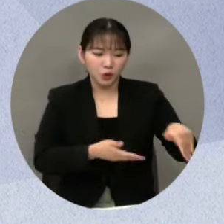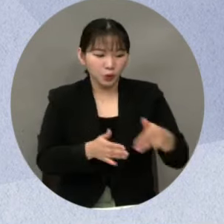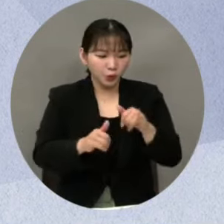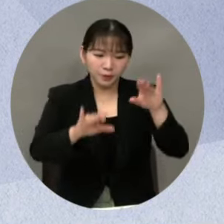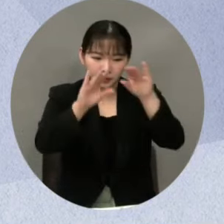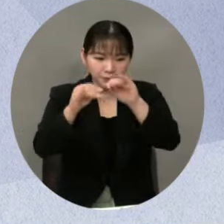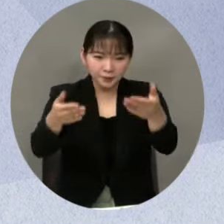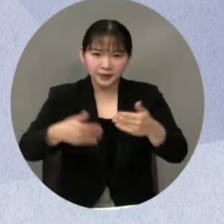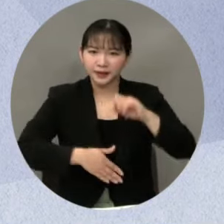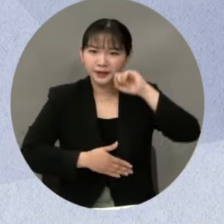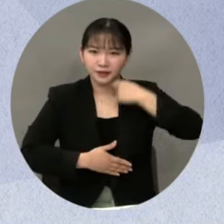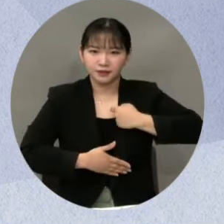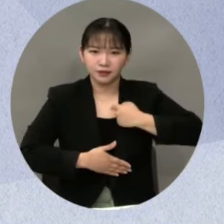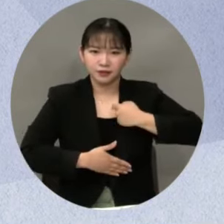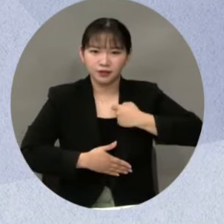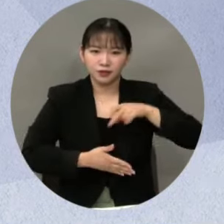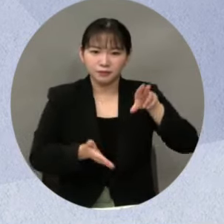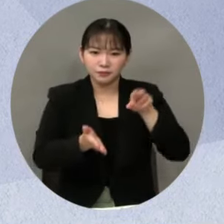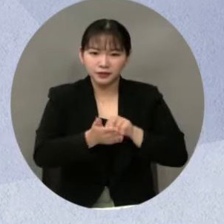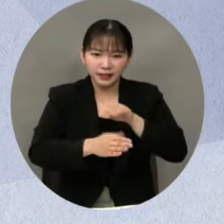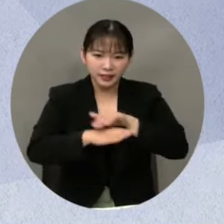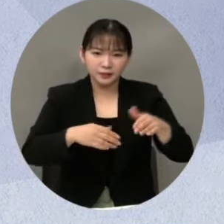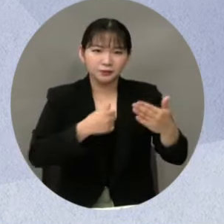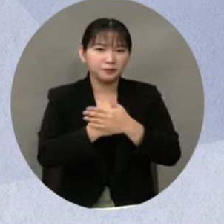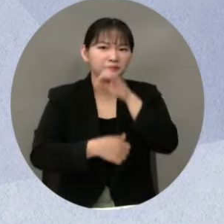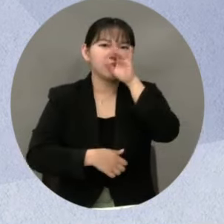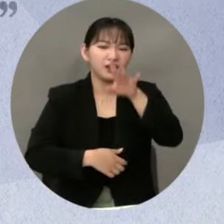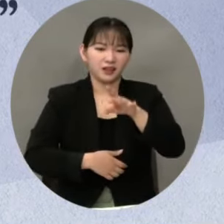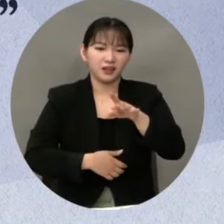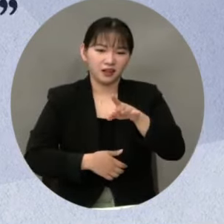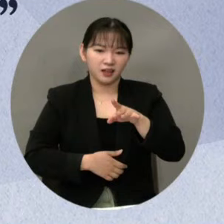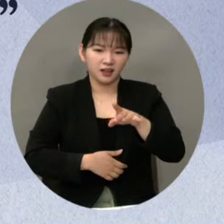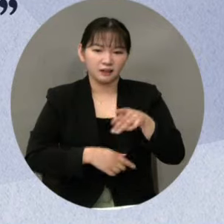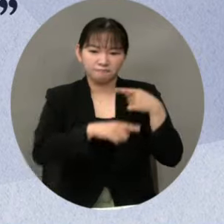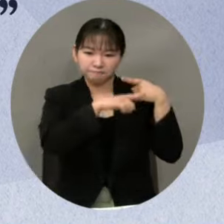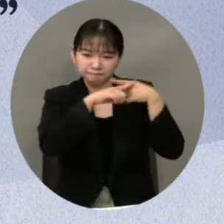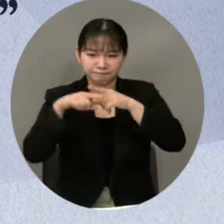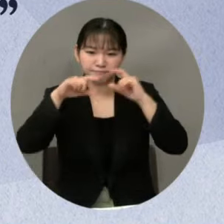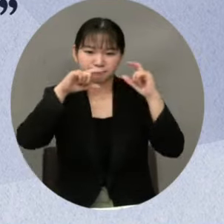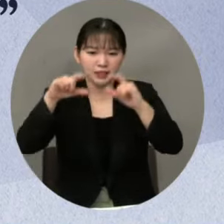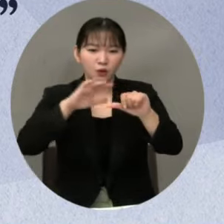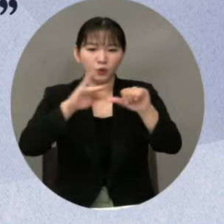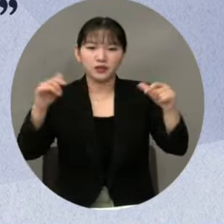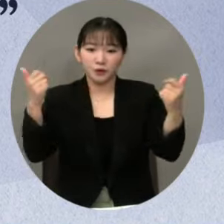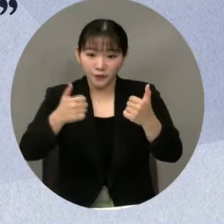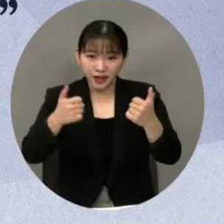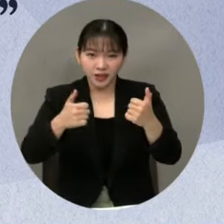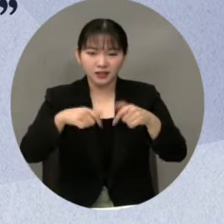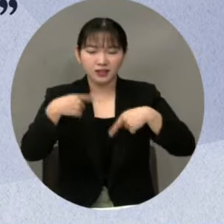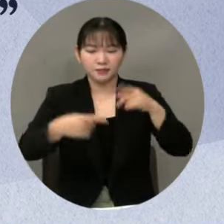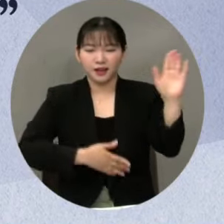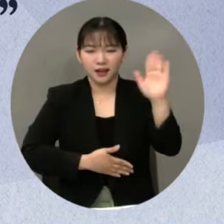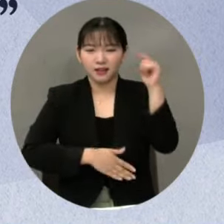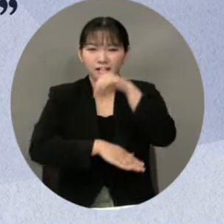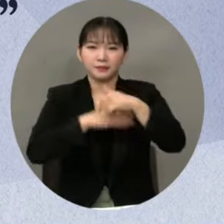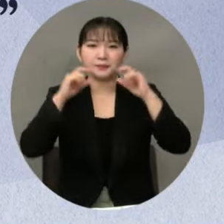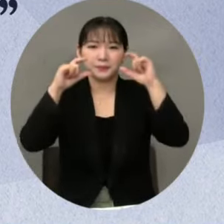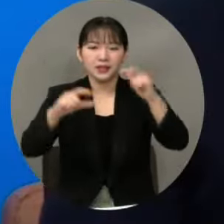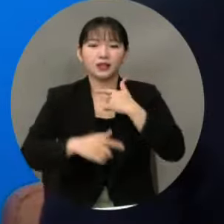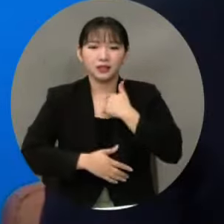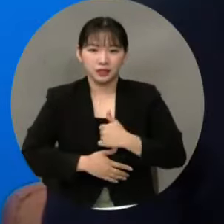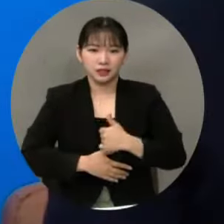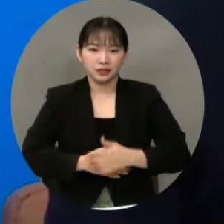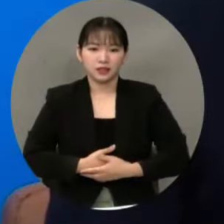도민 동의를 받기 어렵고 문제를 푸는 데 도움이 안 된다며 일방적으로 통지한 5자 회담은 불참할 예정이라고